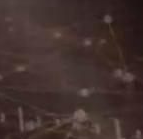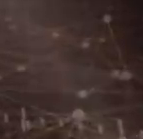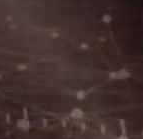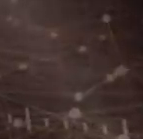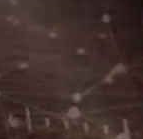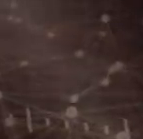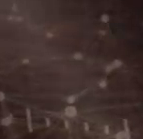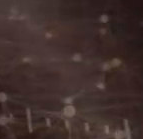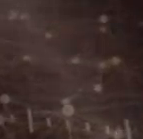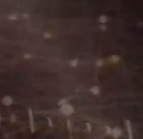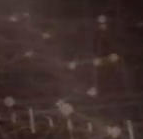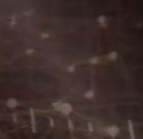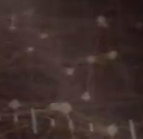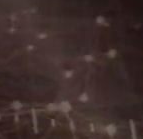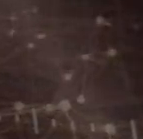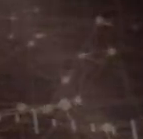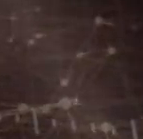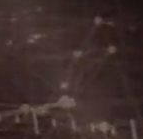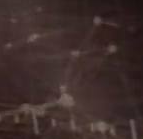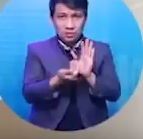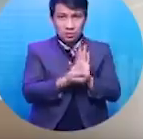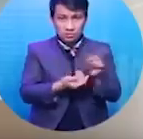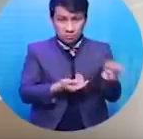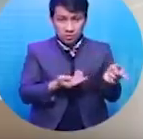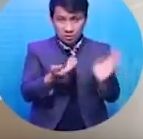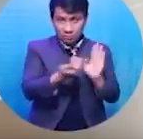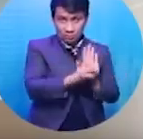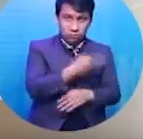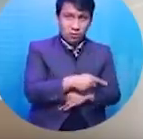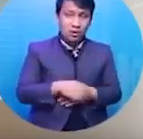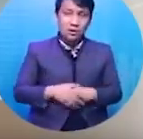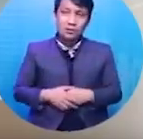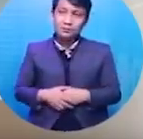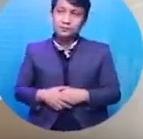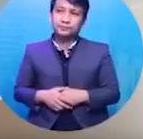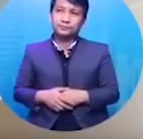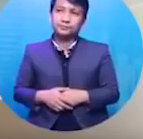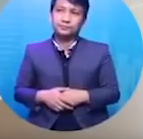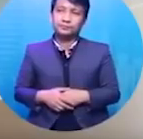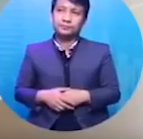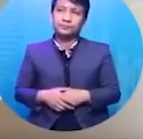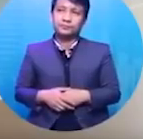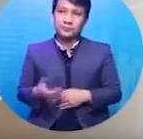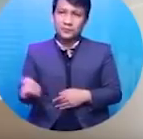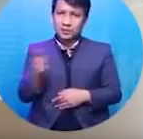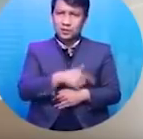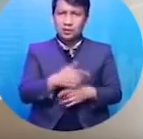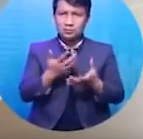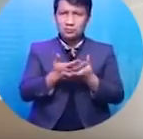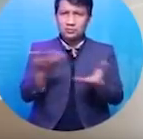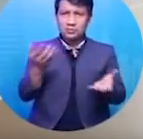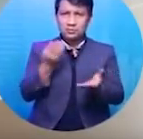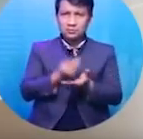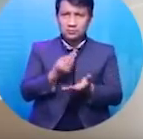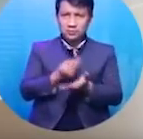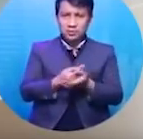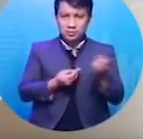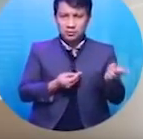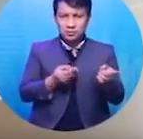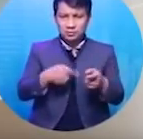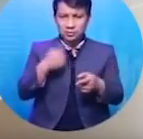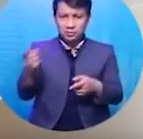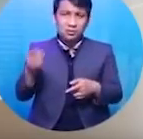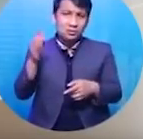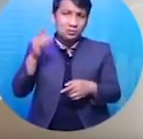na gumagamit ng droga itong mister mo? Meron ka ba ebidensya, ma'am? Ano po yan eh? Malakas po sa pera. Tapos sinasabi din po nung kapatid